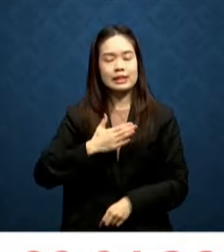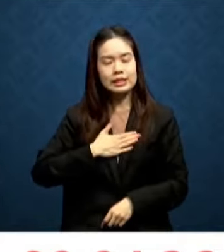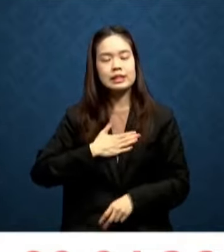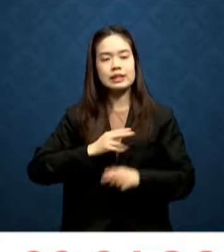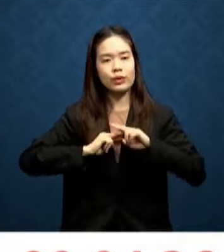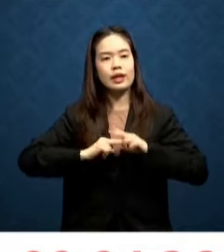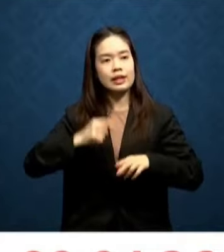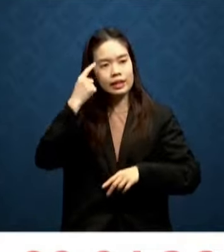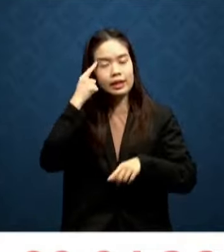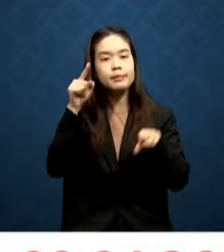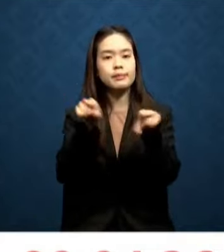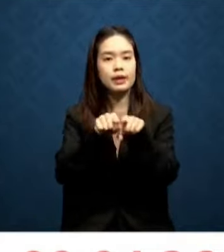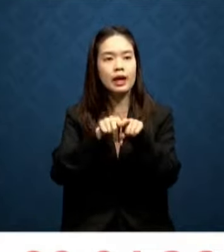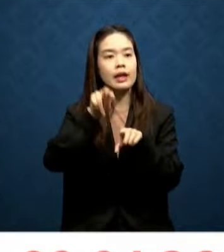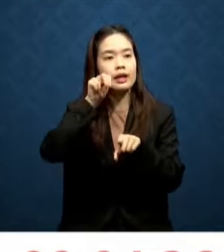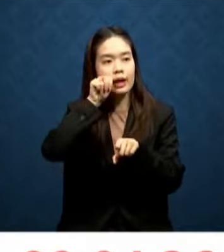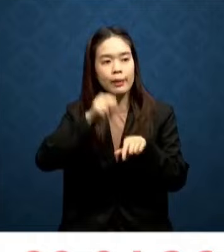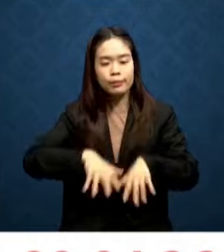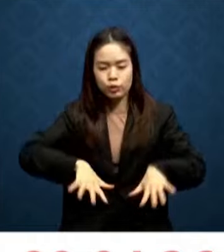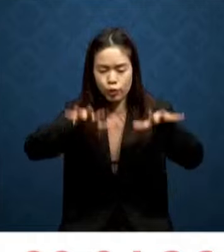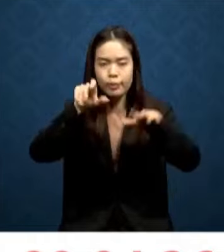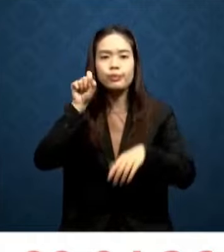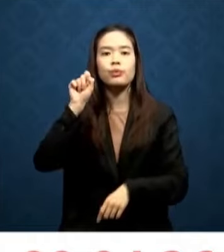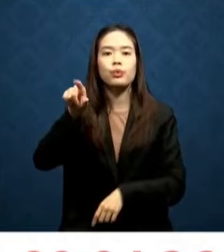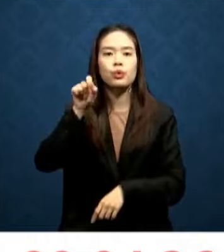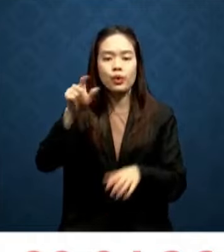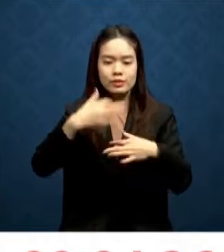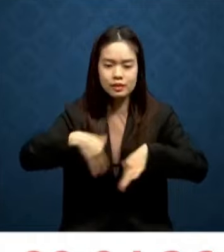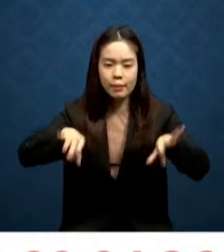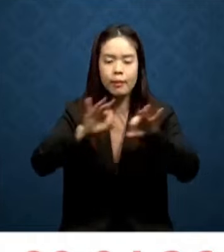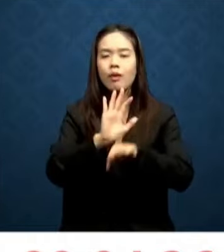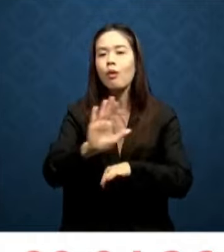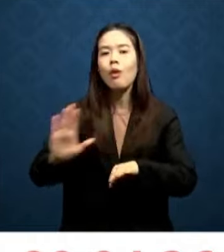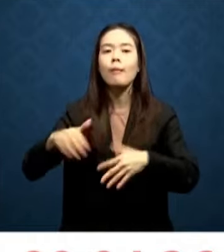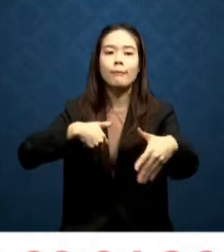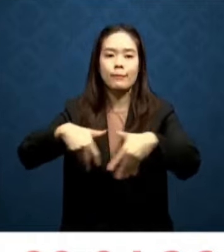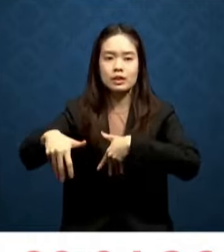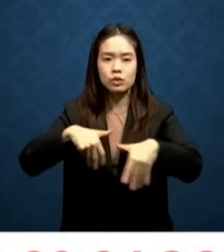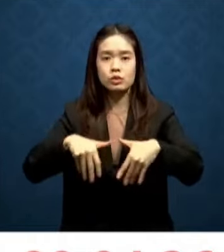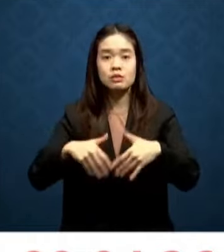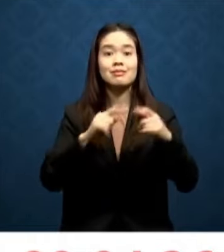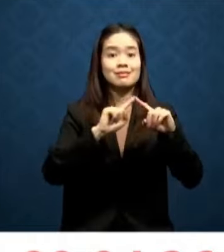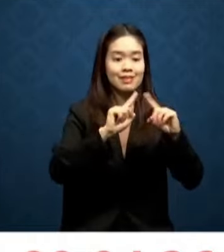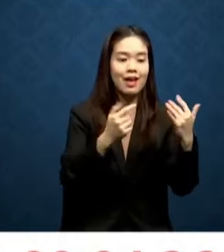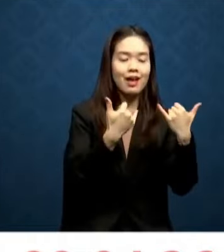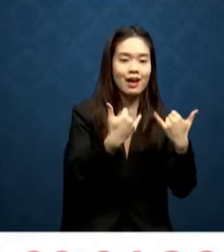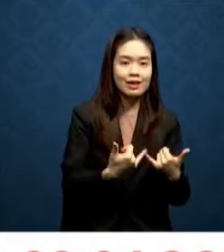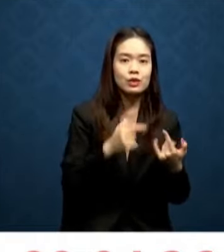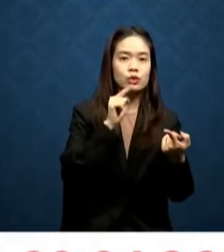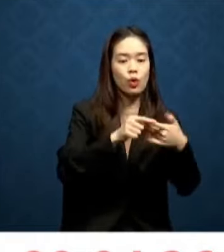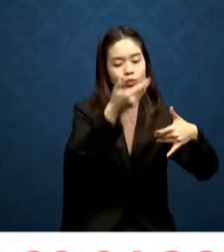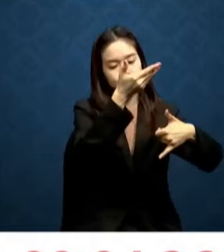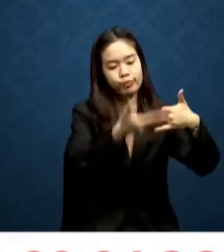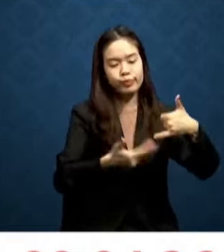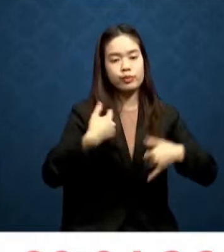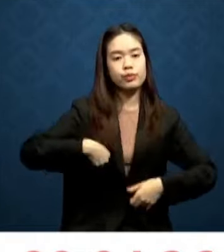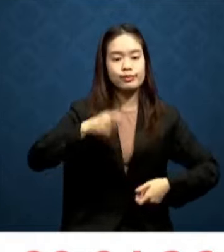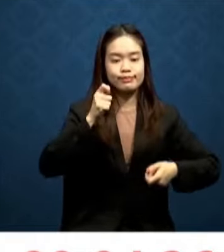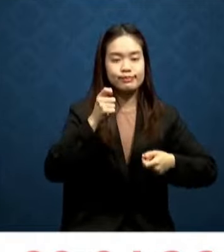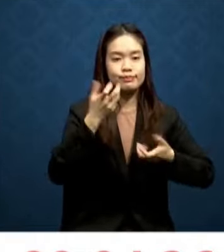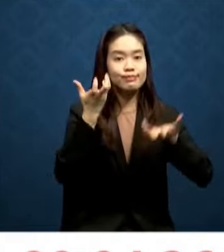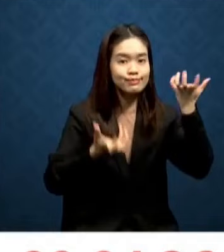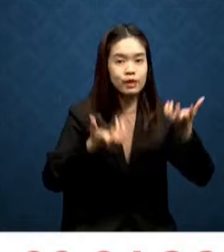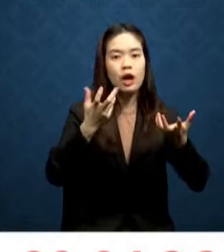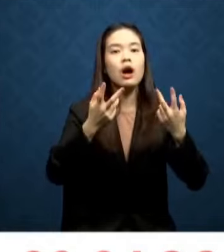ผมเห็นด้วยแน่นอนนะครับเรื่องน้ำท่วมเป็นเรื่องที่ด่วนนะและเรื่องนี้ก็เป็นเรื่องที่ด่วนนะครับสิ่งที่สำคัญที่สุดนะฮะสิ่งที่เรากำลังสูญเสียไปนะ